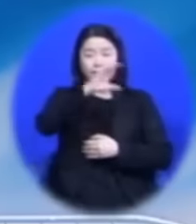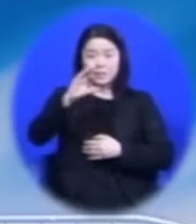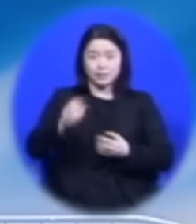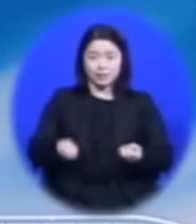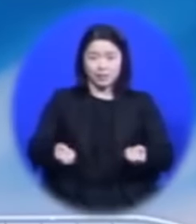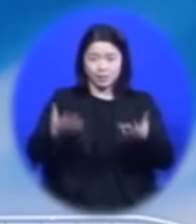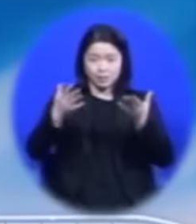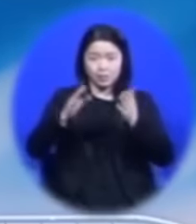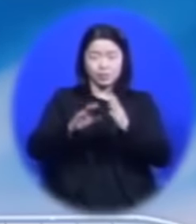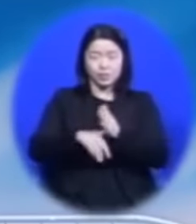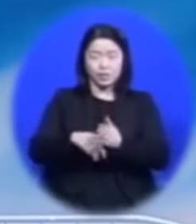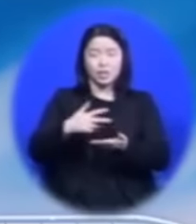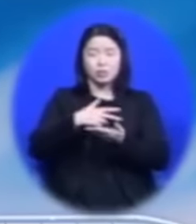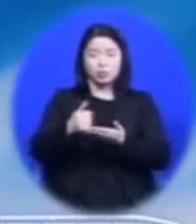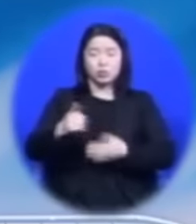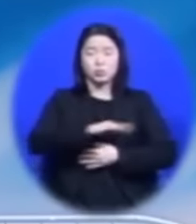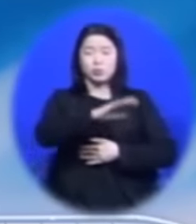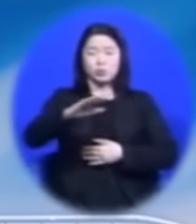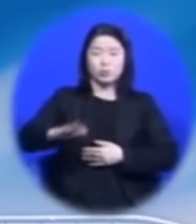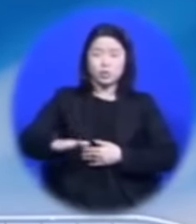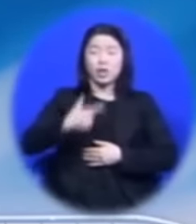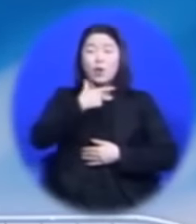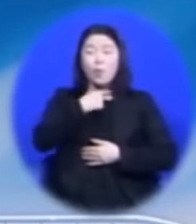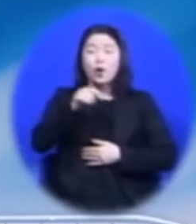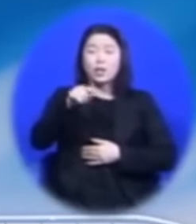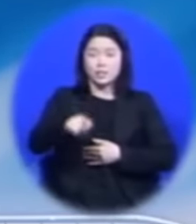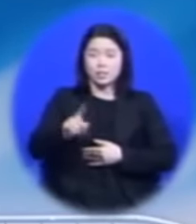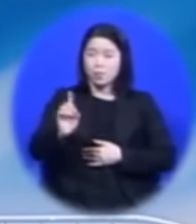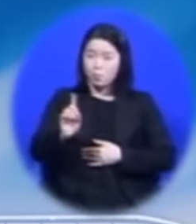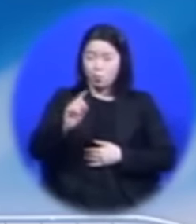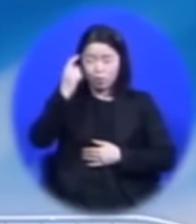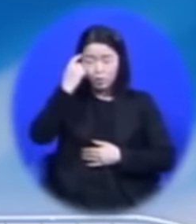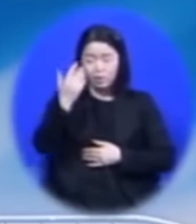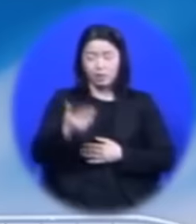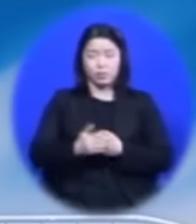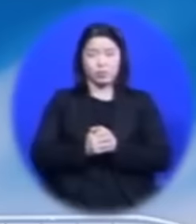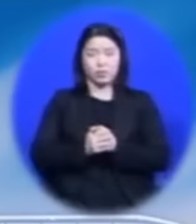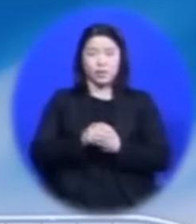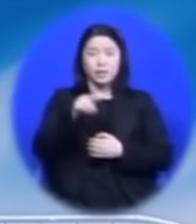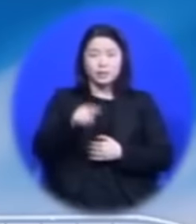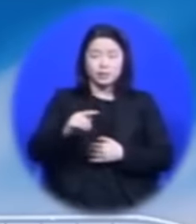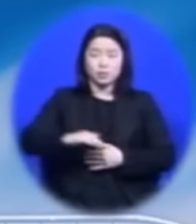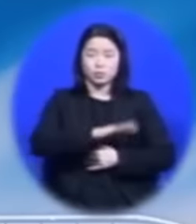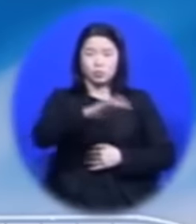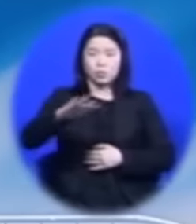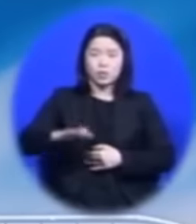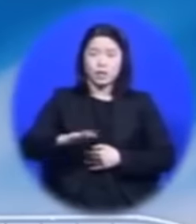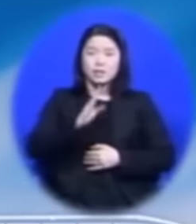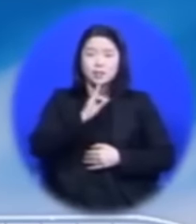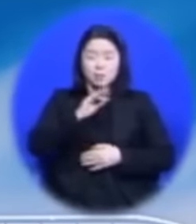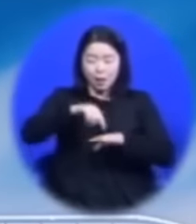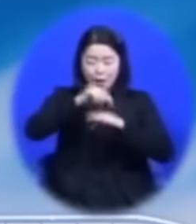성탄절에 주님이 우리에게 원하시는 것이 무엇일까요? 그것은 우리가 정말